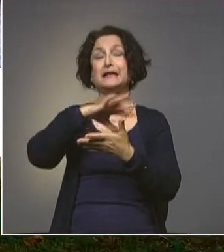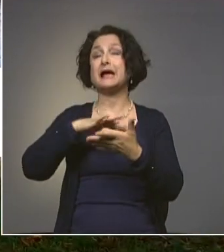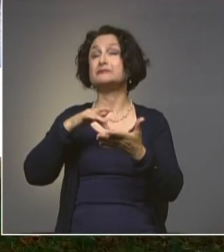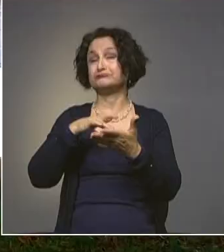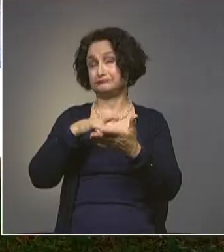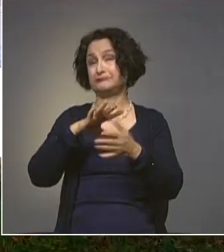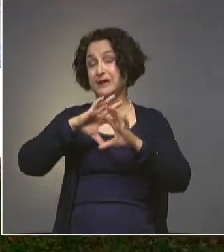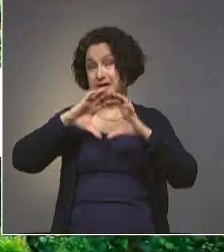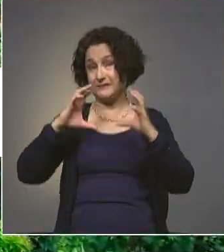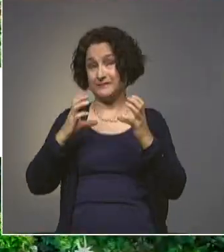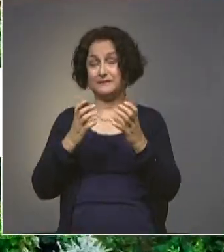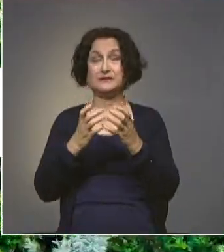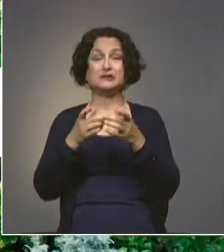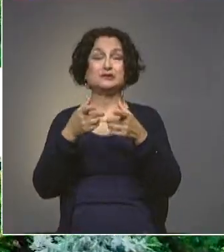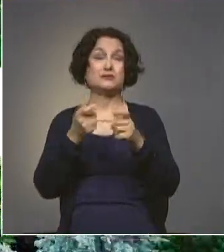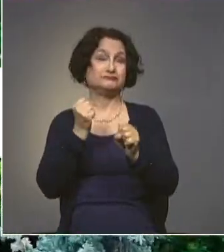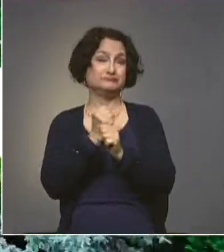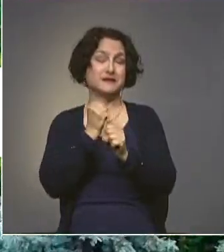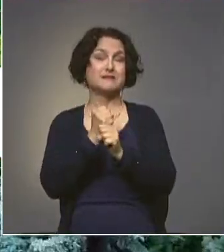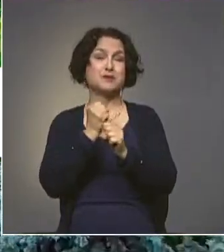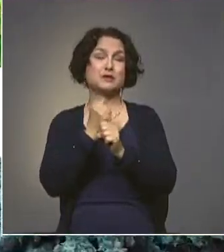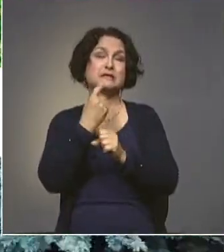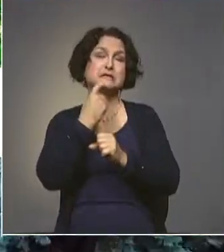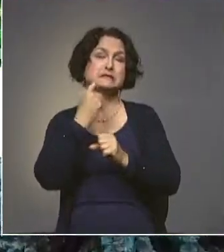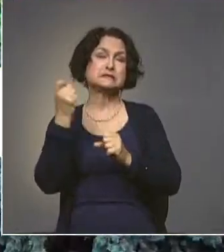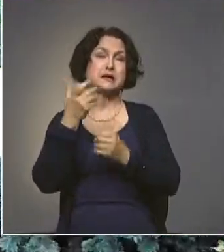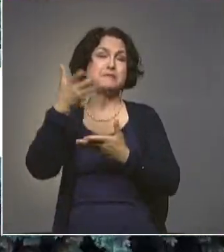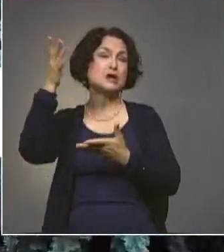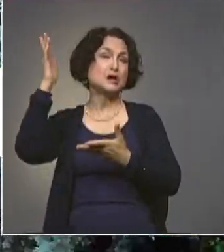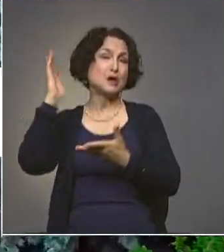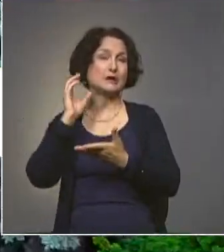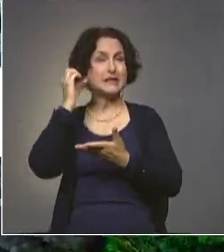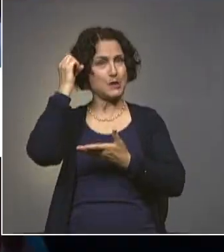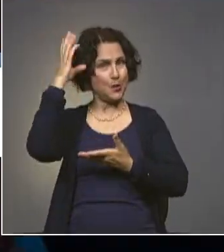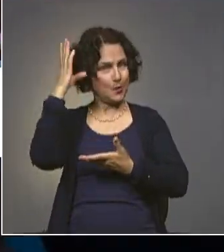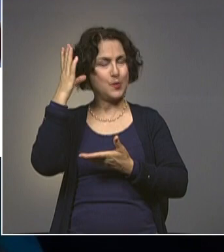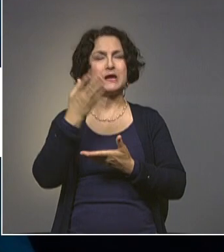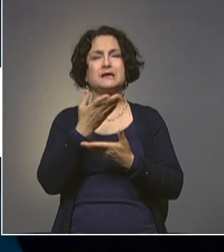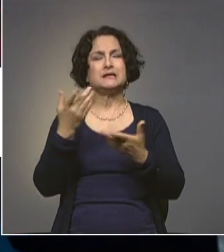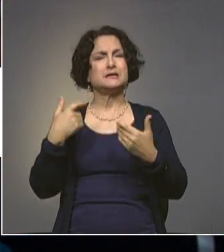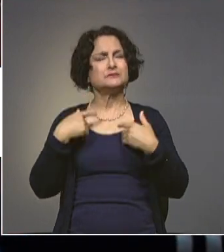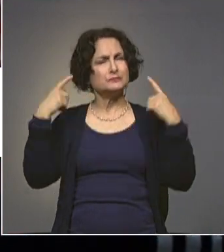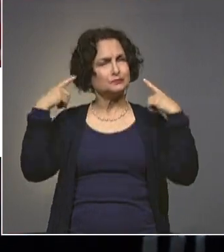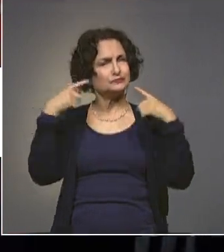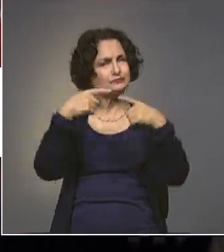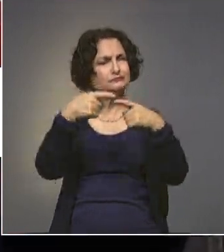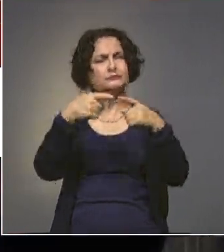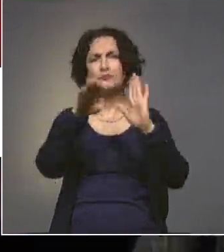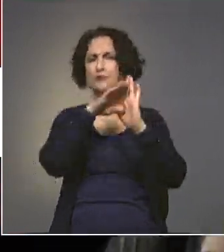които работят в областта на природните, аграрните науки, ние се концентрирахме в това. В самите учебни